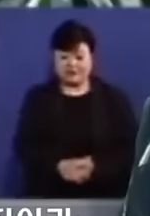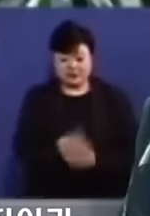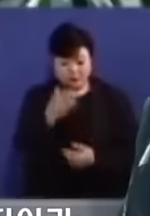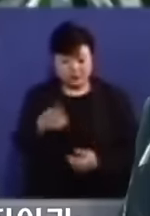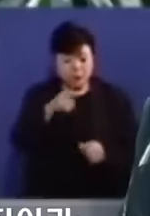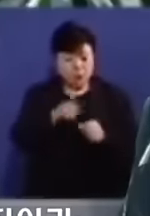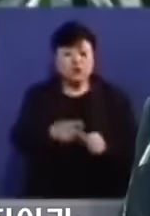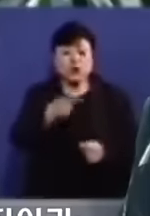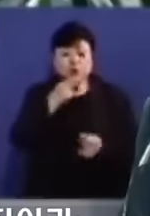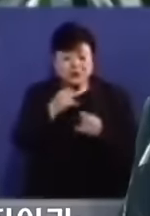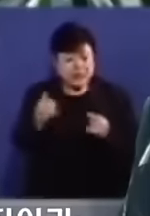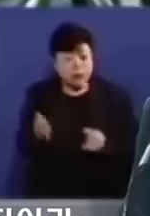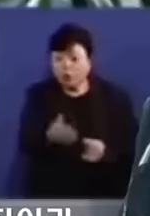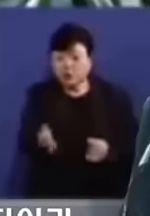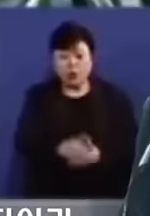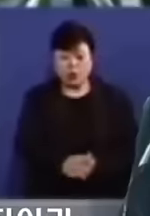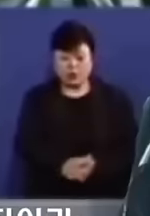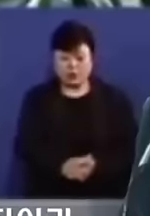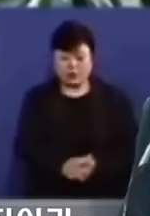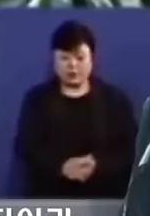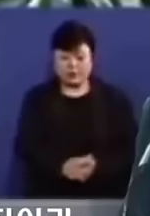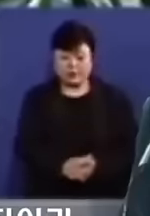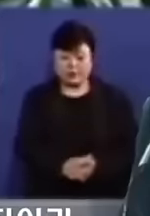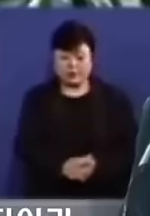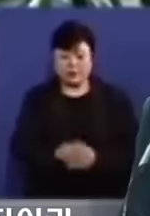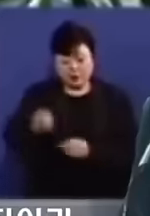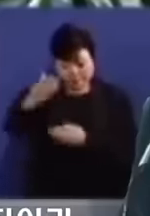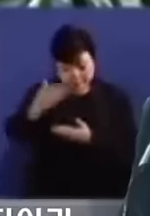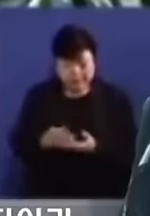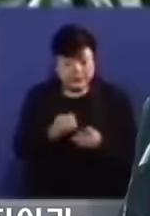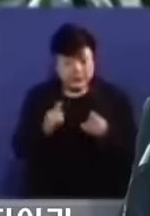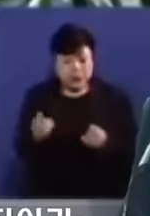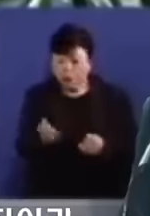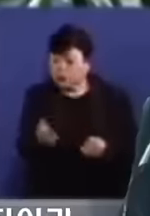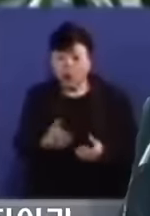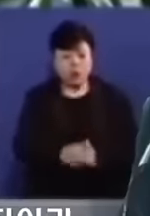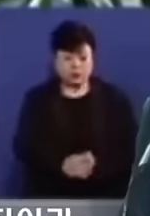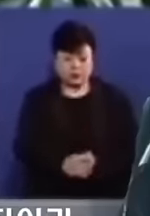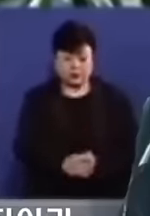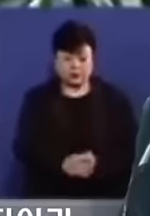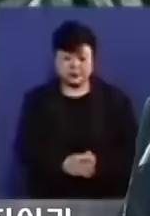여러분 목적 없는 인생은 없습니다. 부림받은 인생은 없습니다.